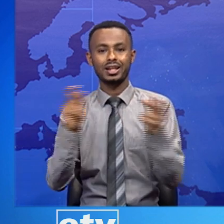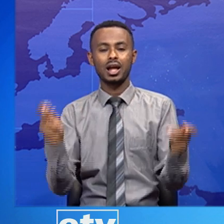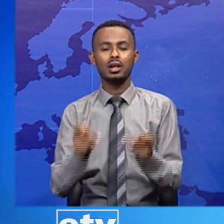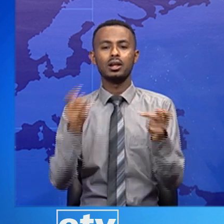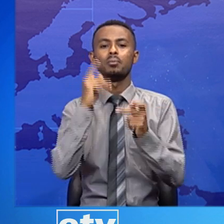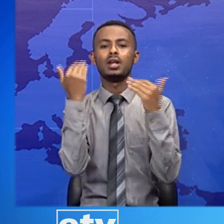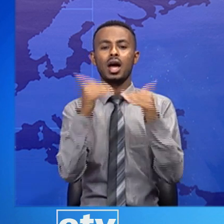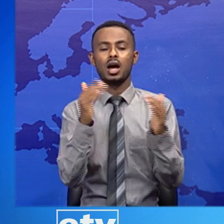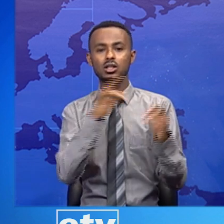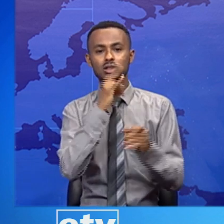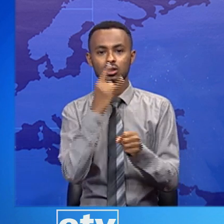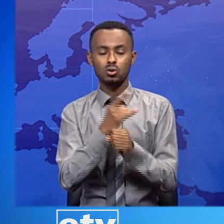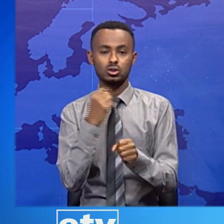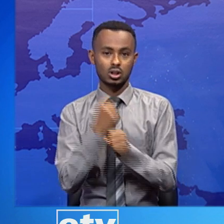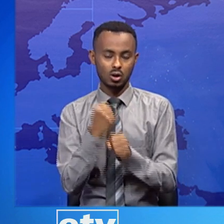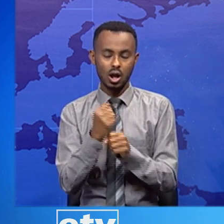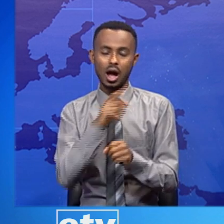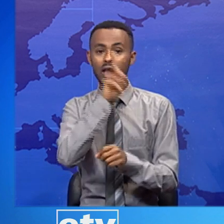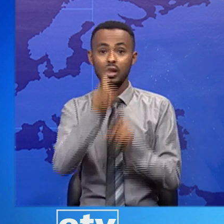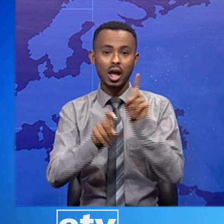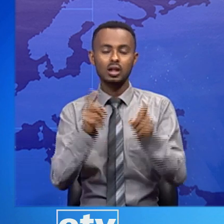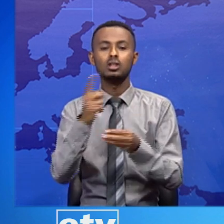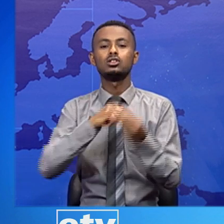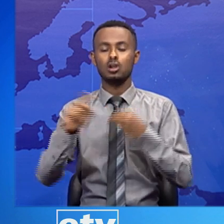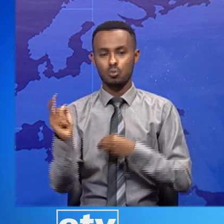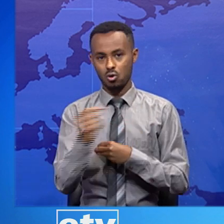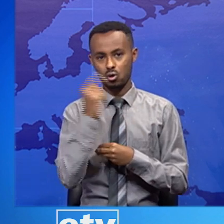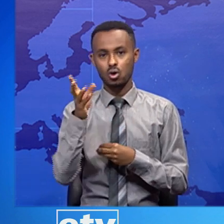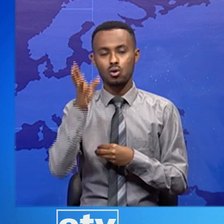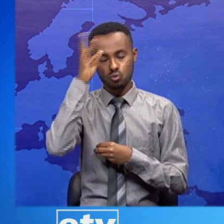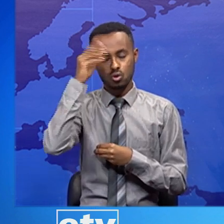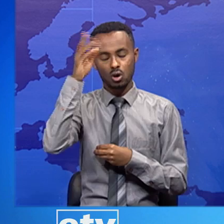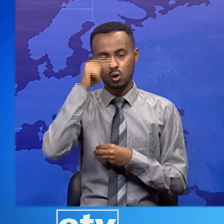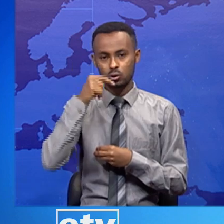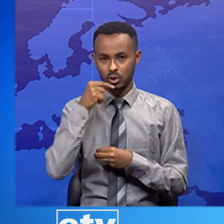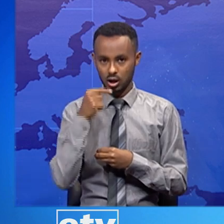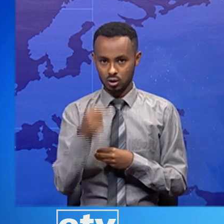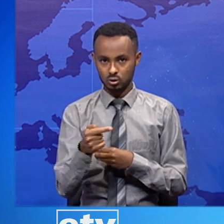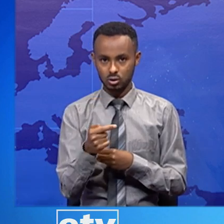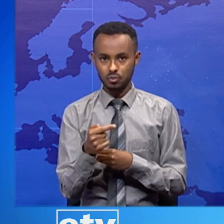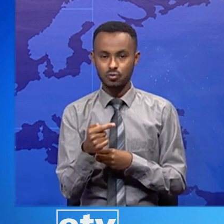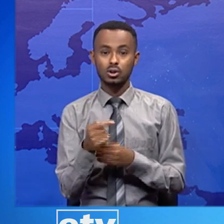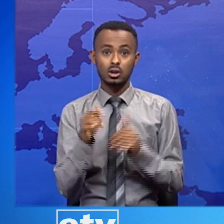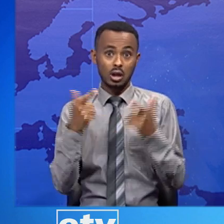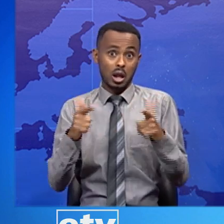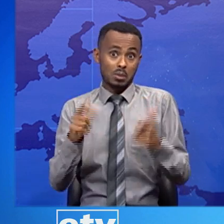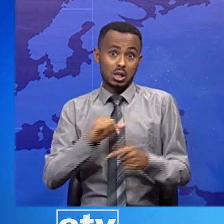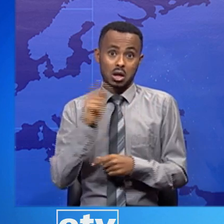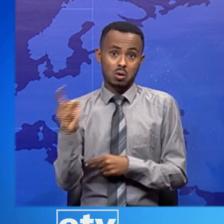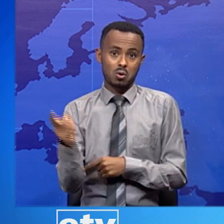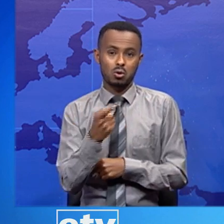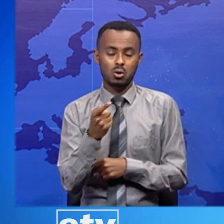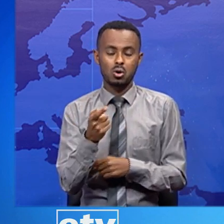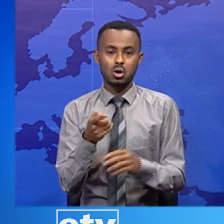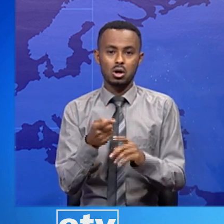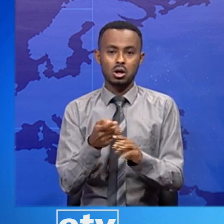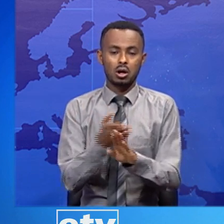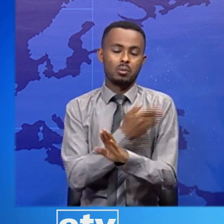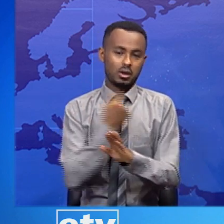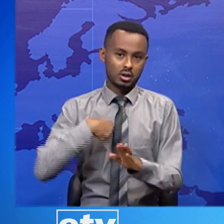ያህል ዜጎች ሰርተዋል አጠያቂ ስለመሆኑም ነው የታሪክ መምህራኑም ይገልጹት። እንዳለ መታደል ሆኖ እንግዲህ ቀድመን